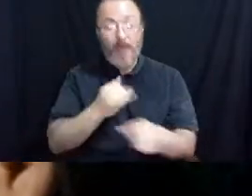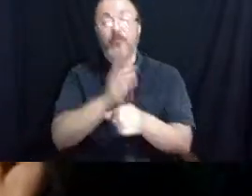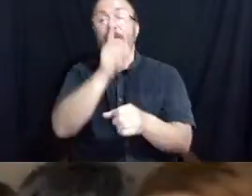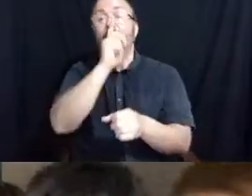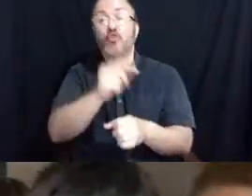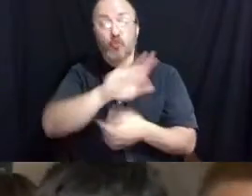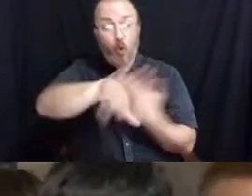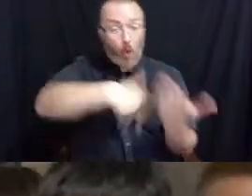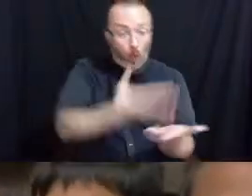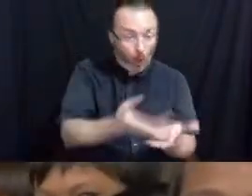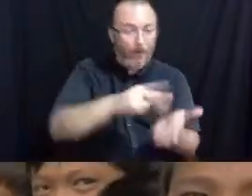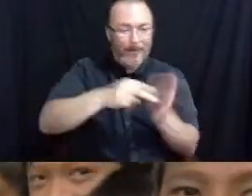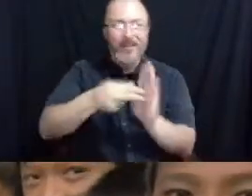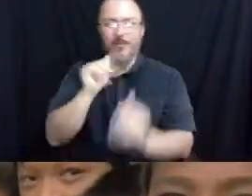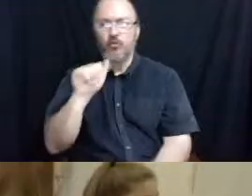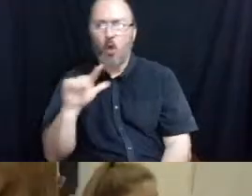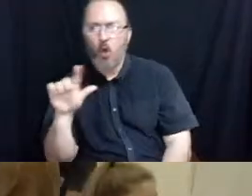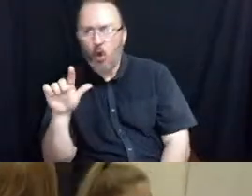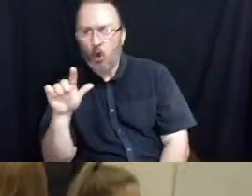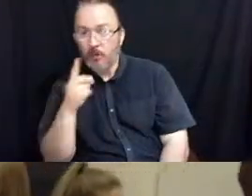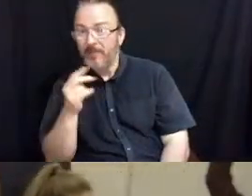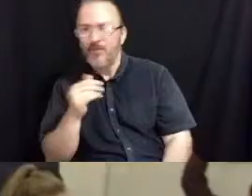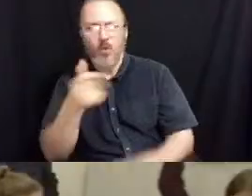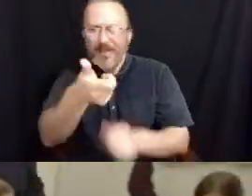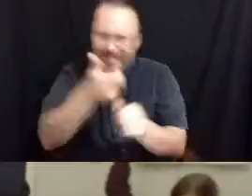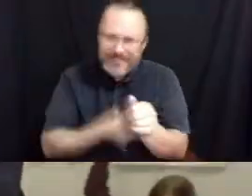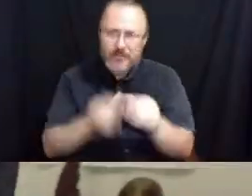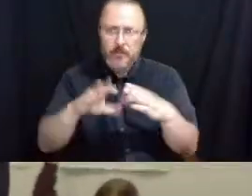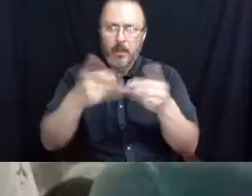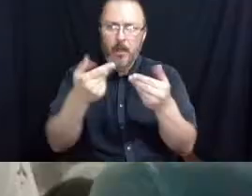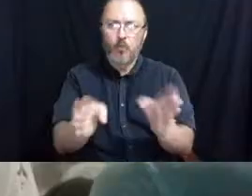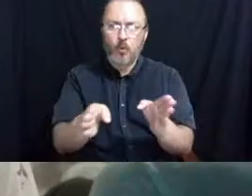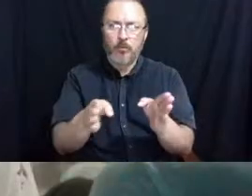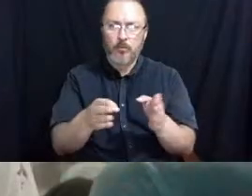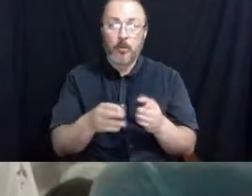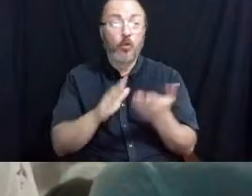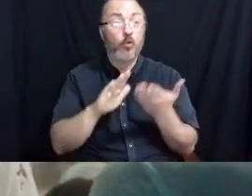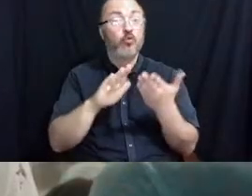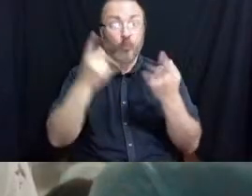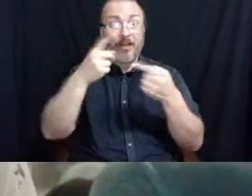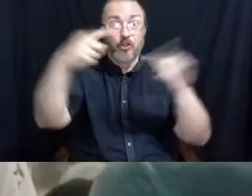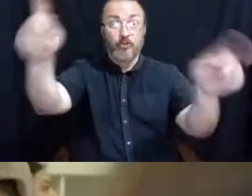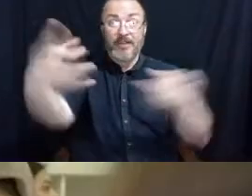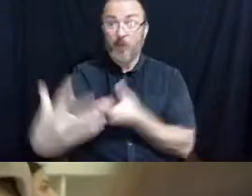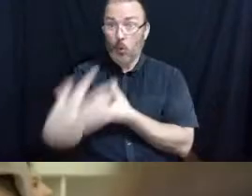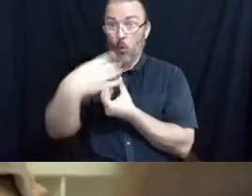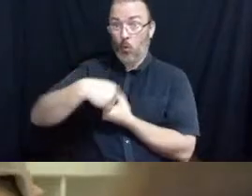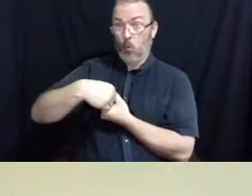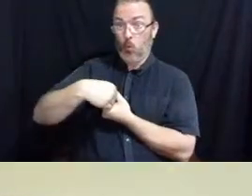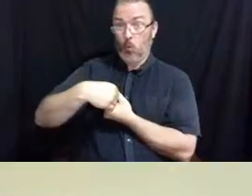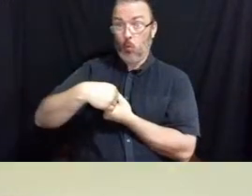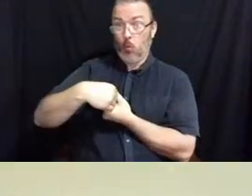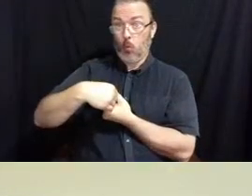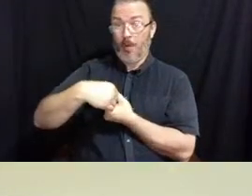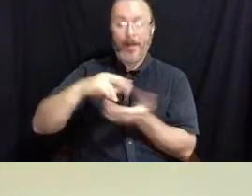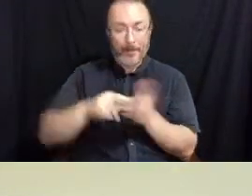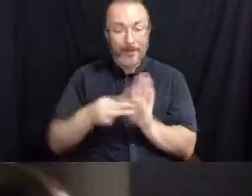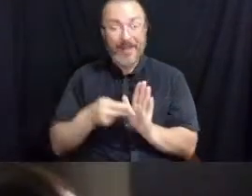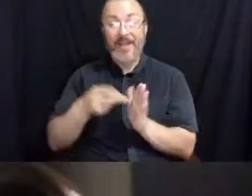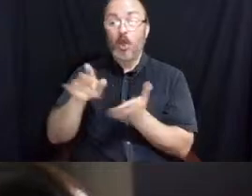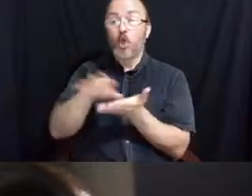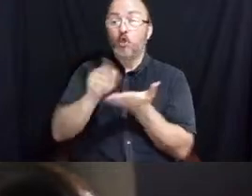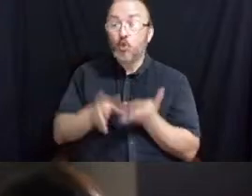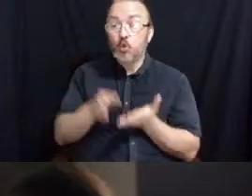tout sans exception dans chaque salle de classe. Pour réaliser la véritable inclusion, nous avons besoin de mettre